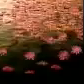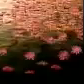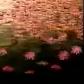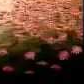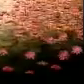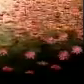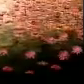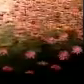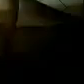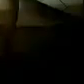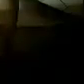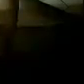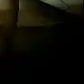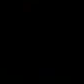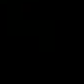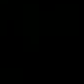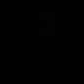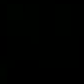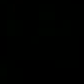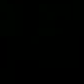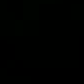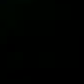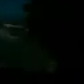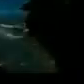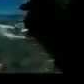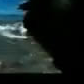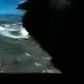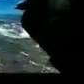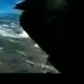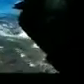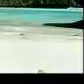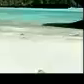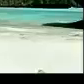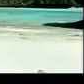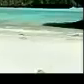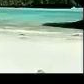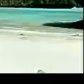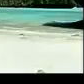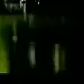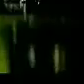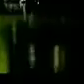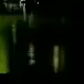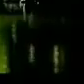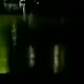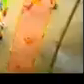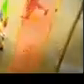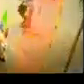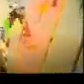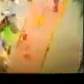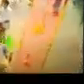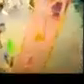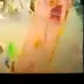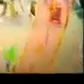ผู้คนที่มีมิตรไมตรีดินท่องเที่ยว ยิ่งเรียนรู้ยิ่งรักเมือง